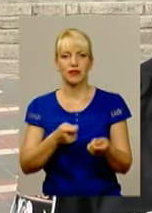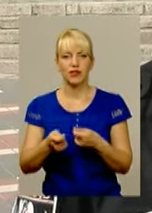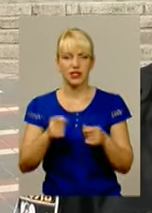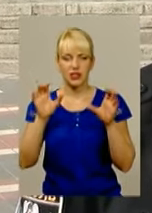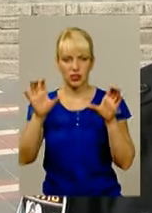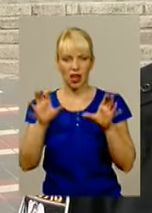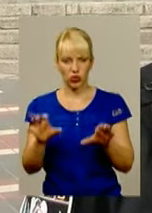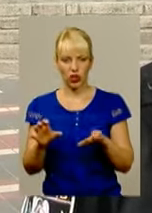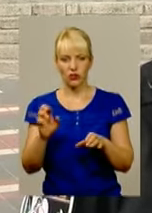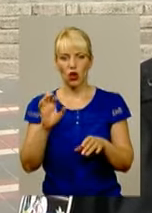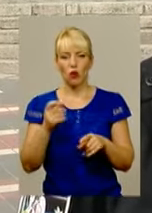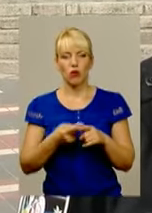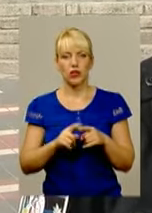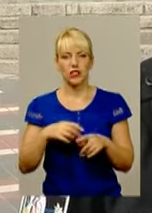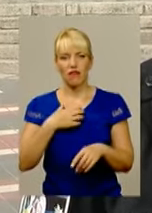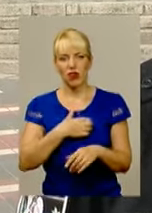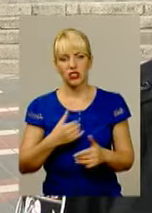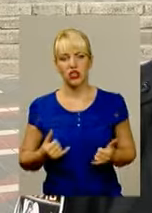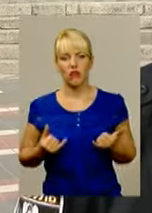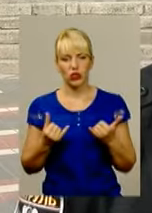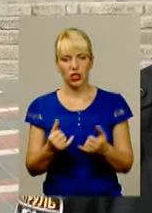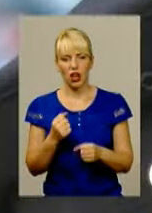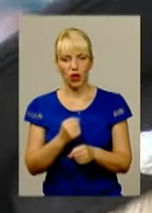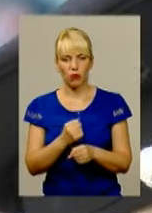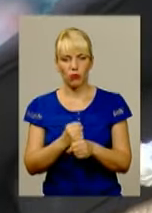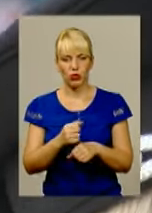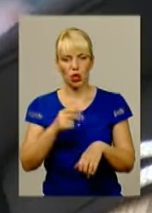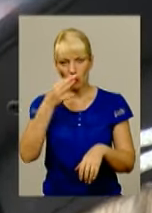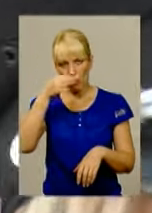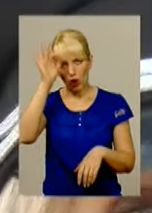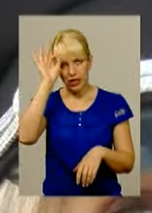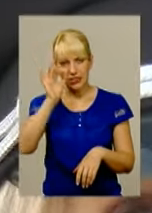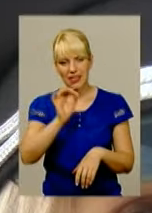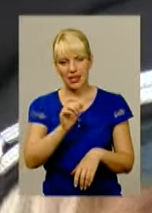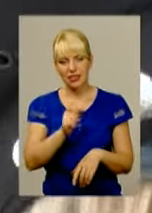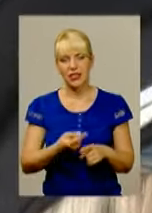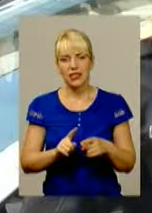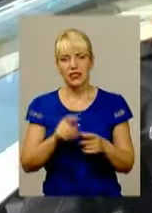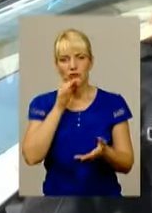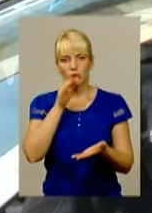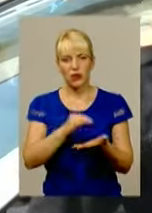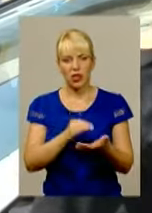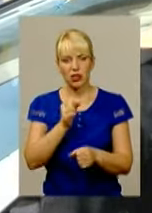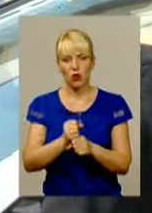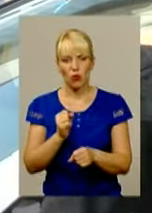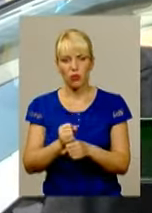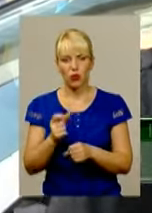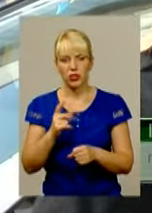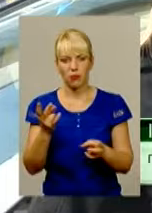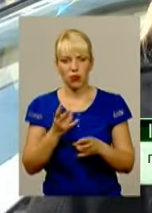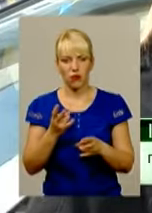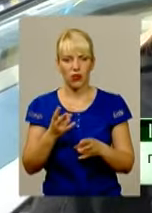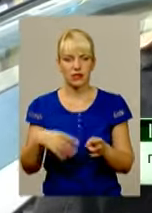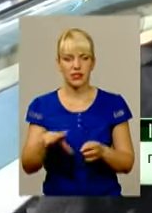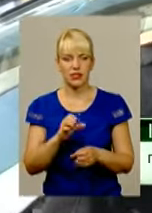-таки законодавство, тому що це немаловажно в роботі поліцейських. Це дуже така відповідальна робота і людина має за попликом серця,